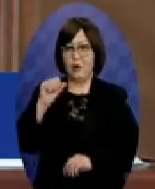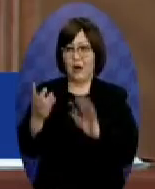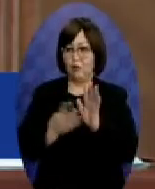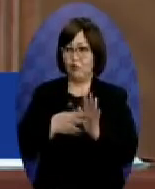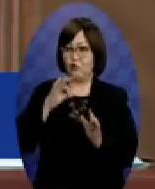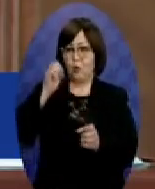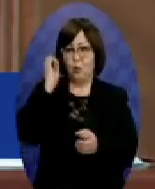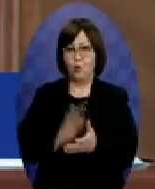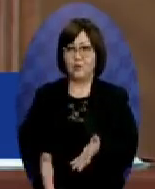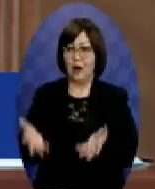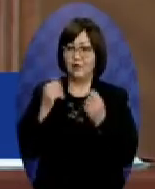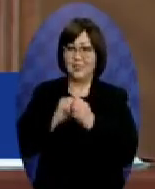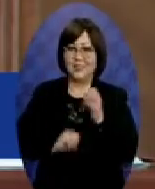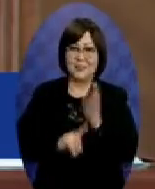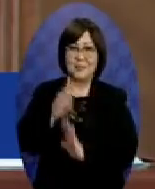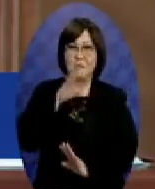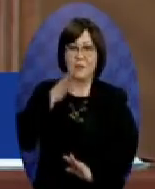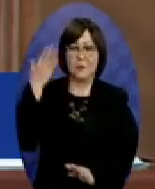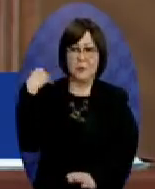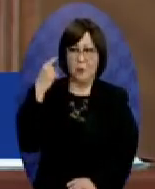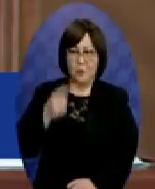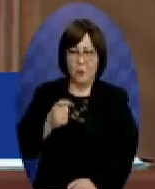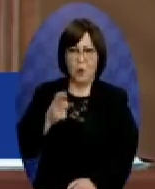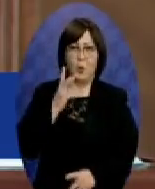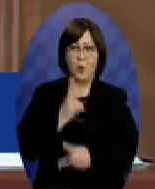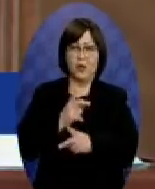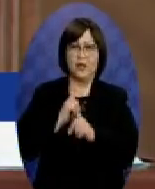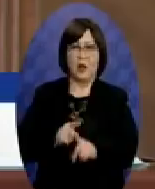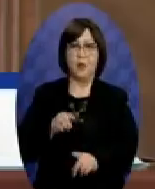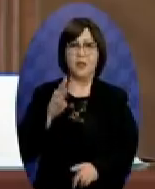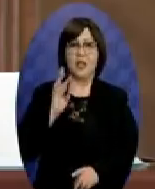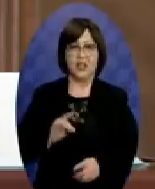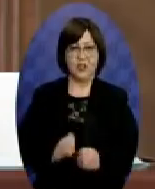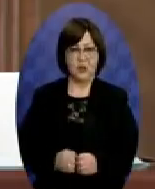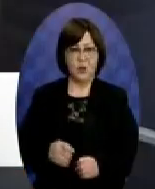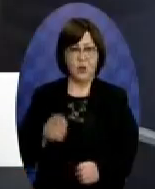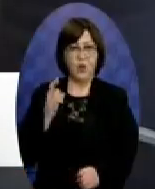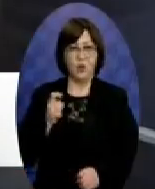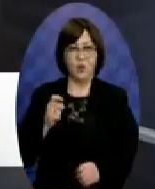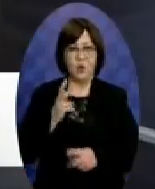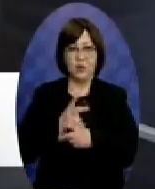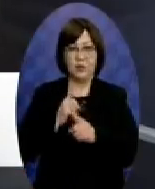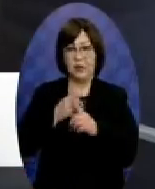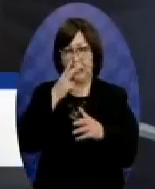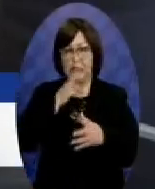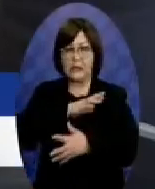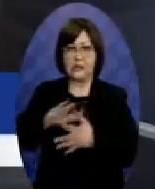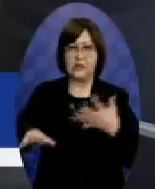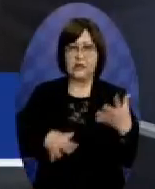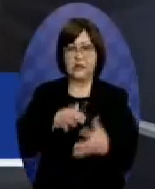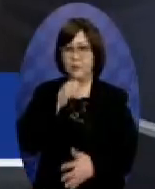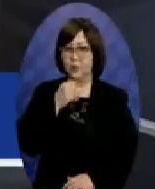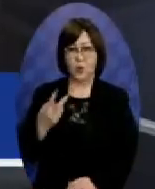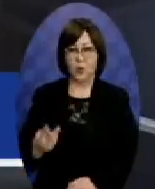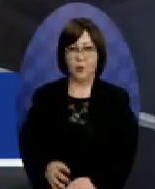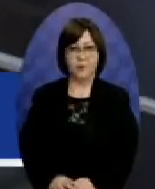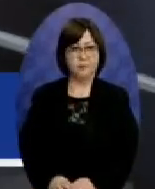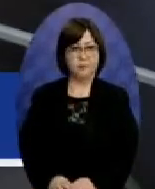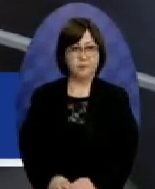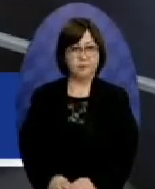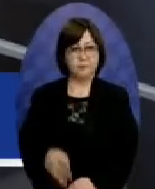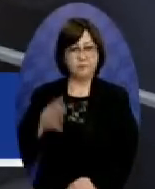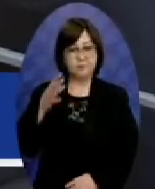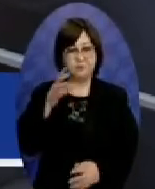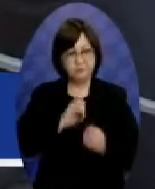чуулгүй нөгөө хууч хуулиар явдаг, аягүй шинэ хууль гардаг юм ингээд нэг юм замраагүй болох юм биш үү? Эхлээд бид нэр экспорт руу гаргахээс